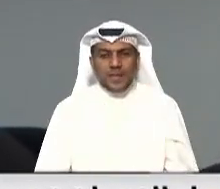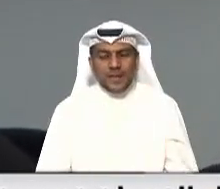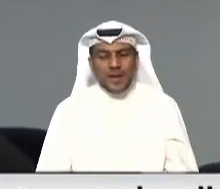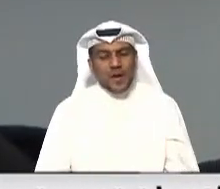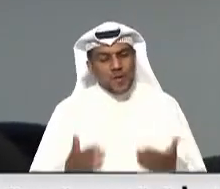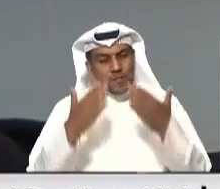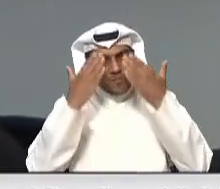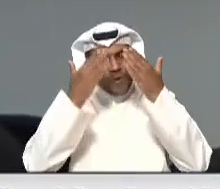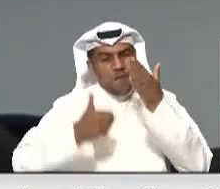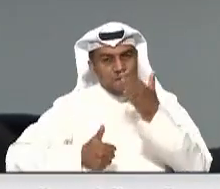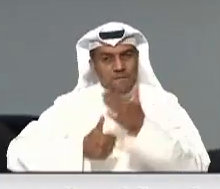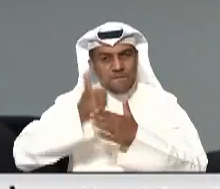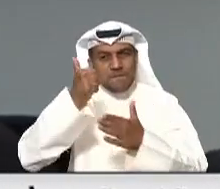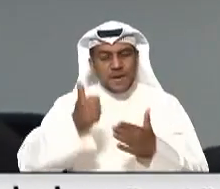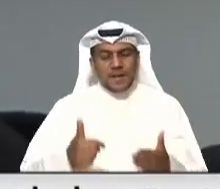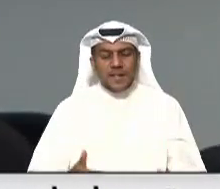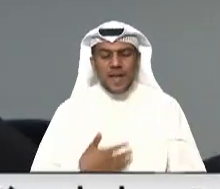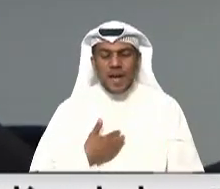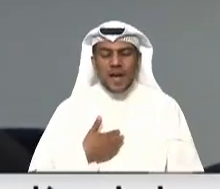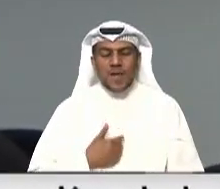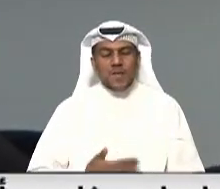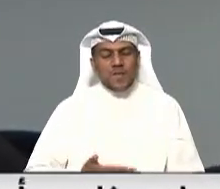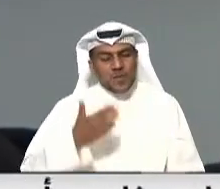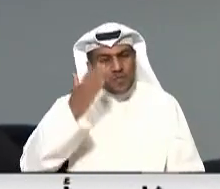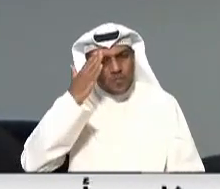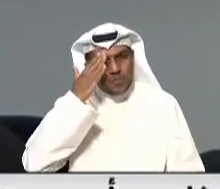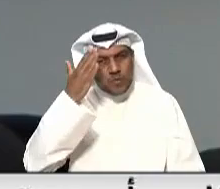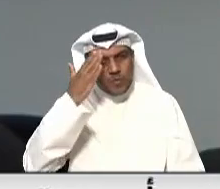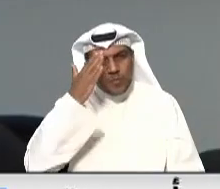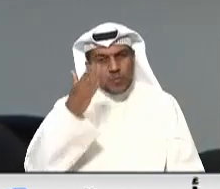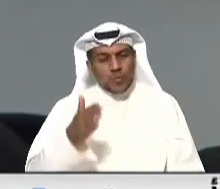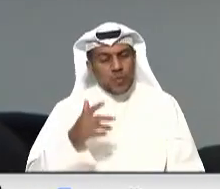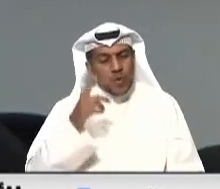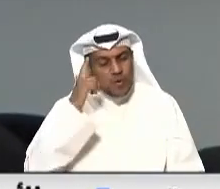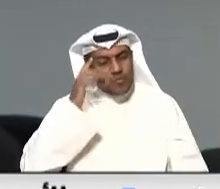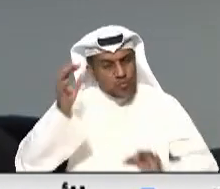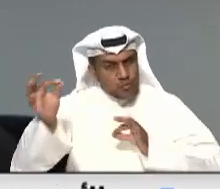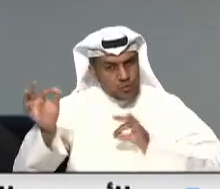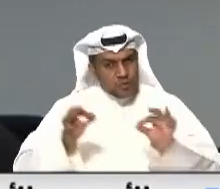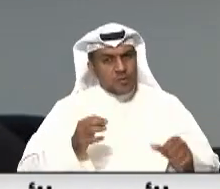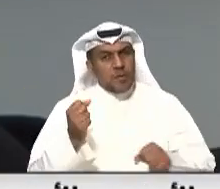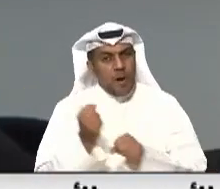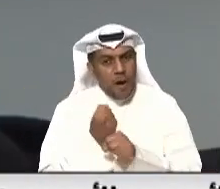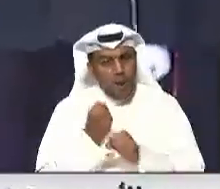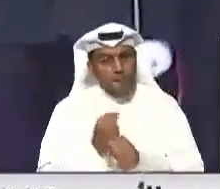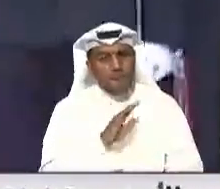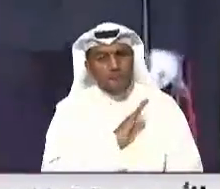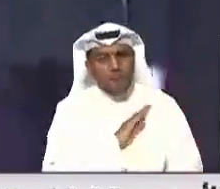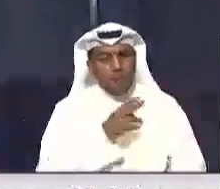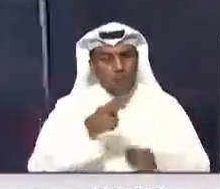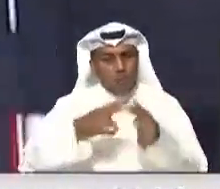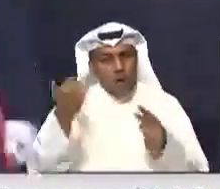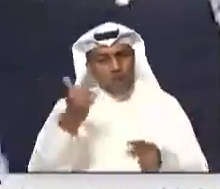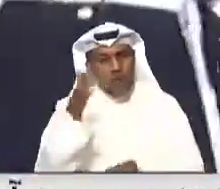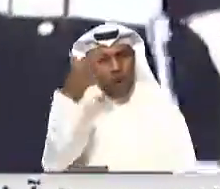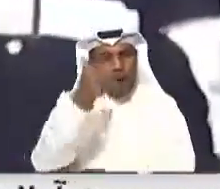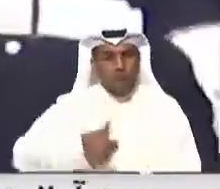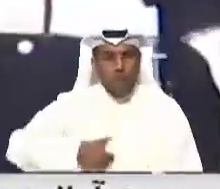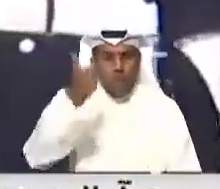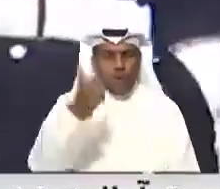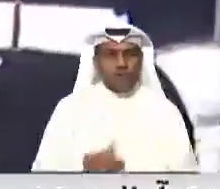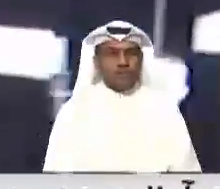وحبيت أهدي هالإنجاز لقيادتي السياسية والعسكرية بالجيش الكويتي. الحفل الذي شهد